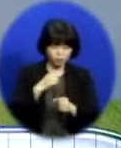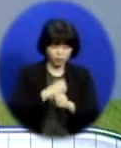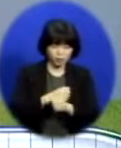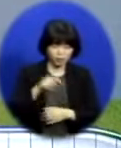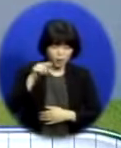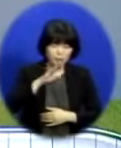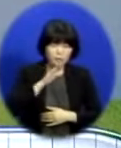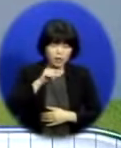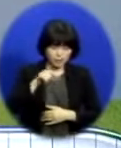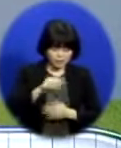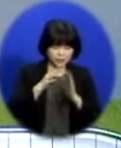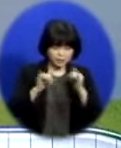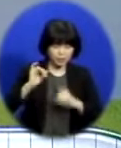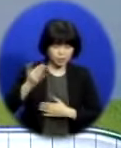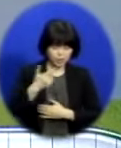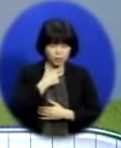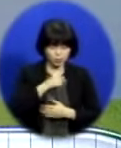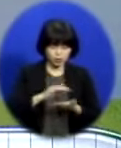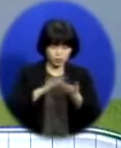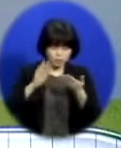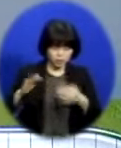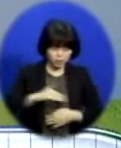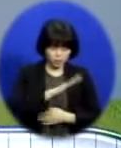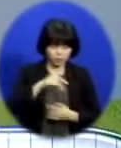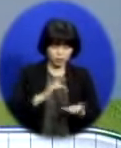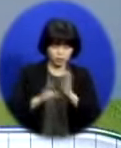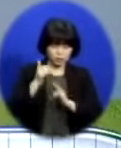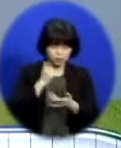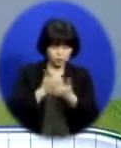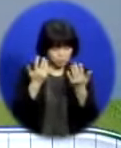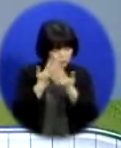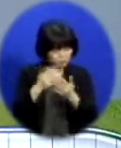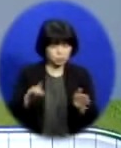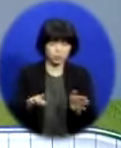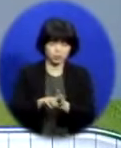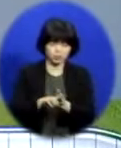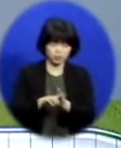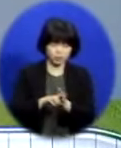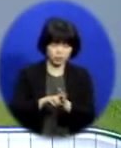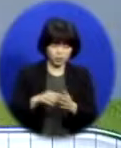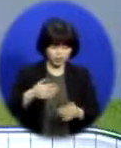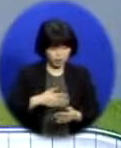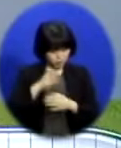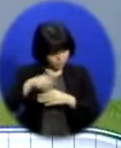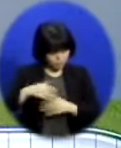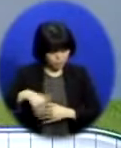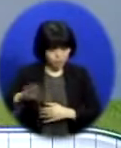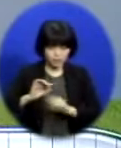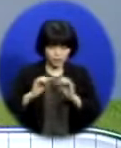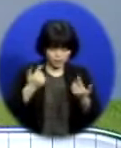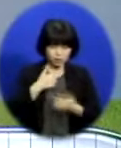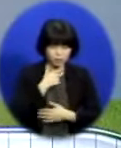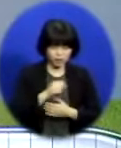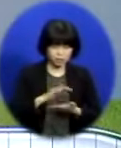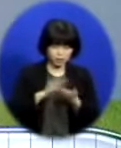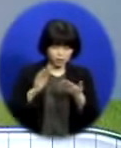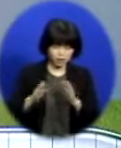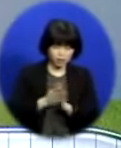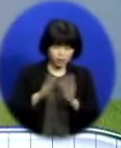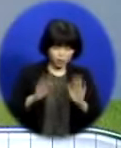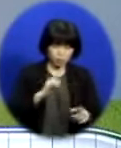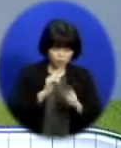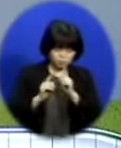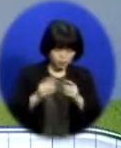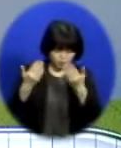바로 그 사람이 되기를 원합니다을 어설프게 믿고 넘 넘어가지 않기를 원합니다 오늘